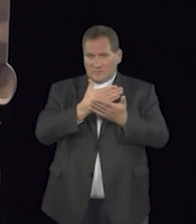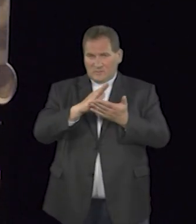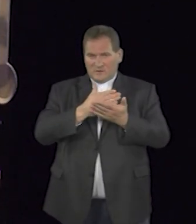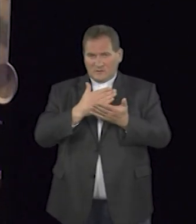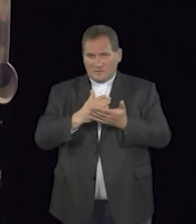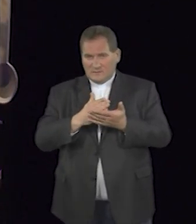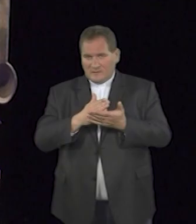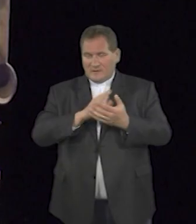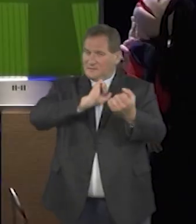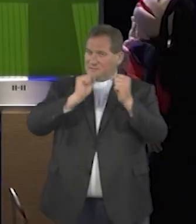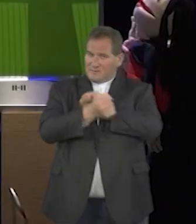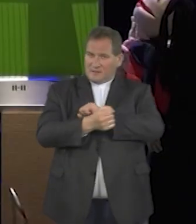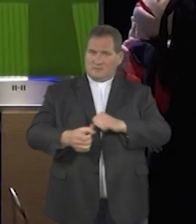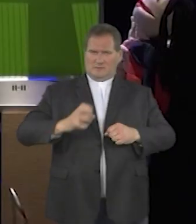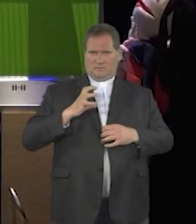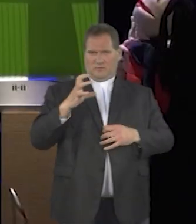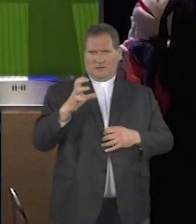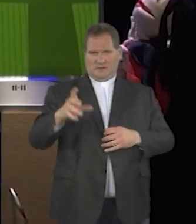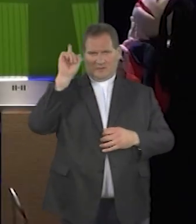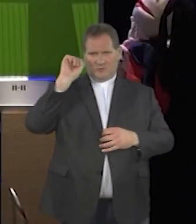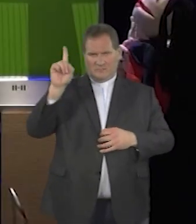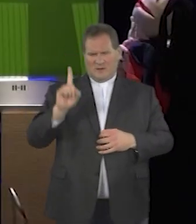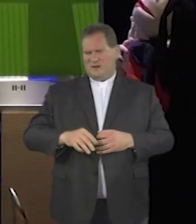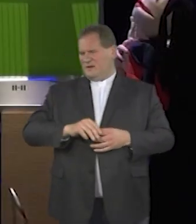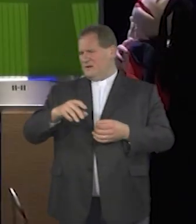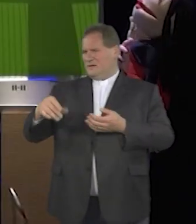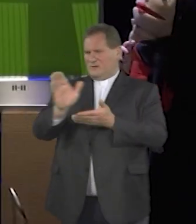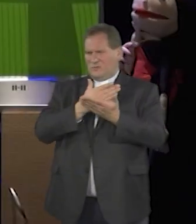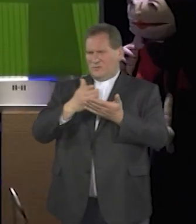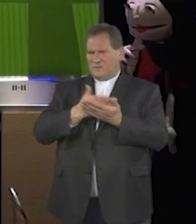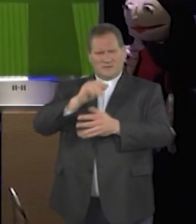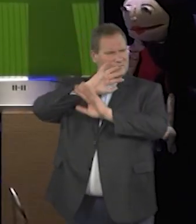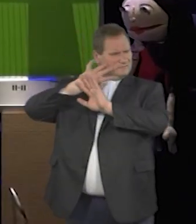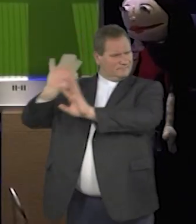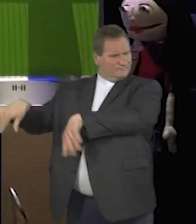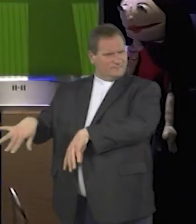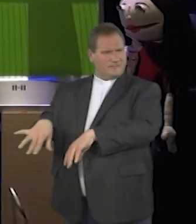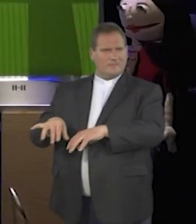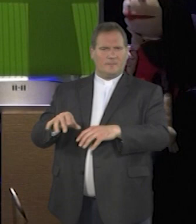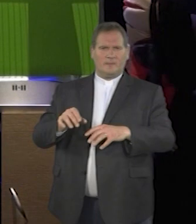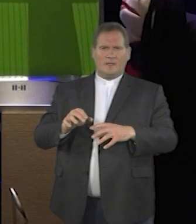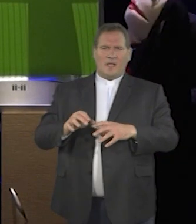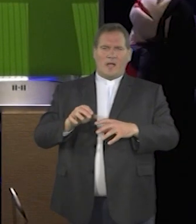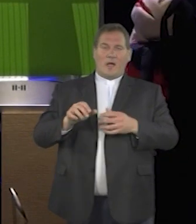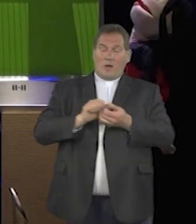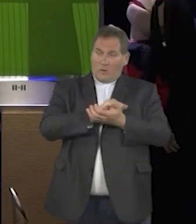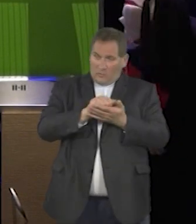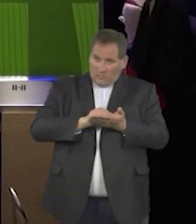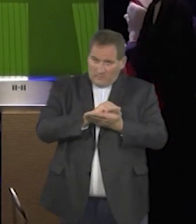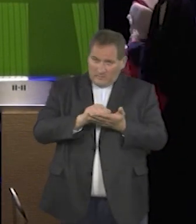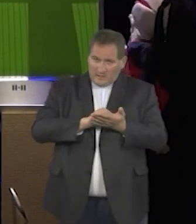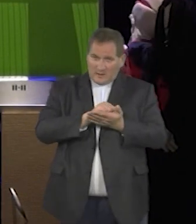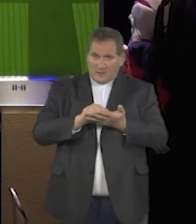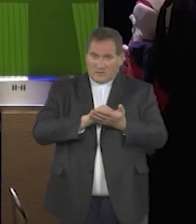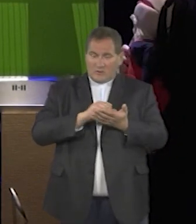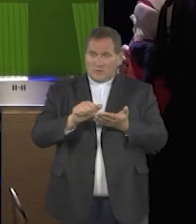pana przerobię. Naprzód rondle rzuć do licha i bierz w krynicę. Umyj dobrze i